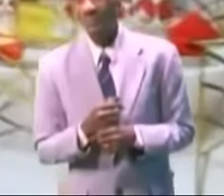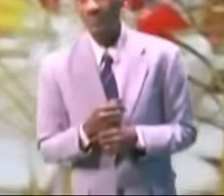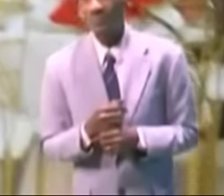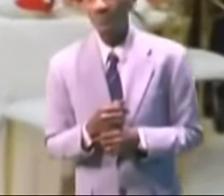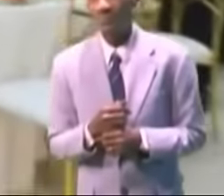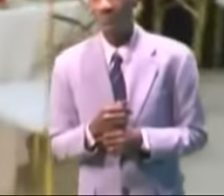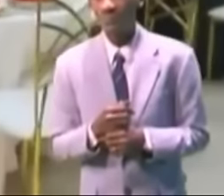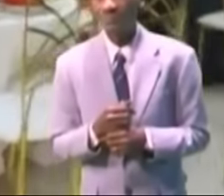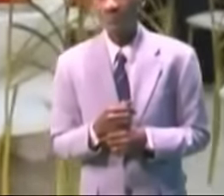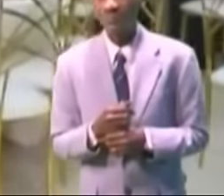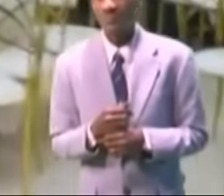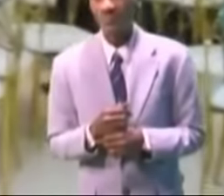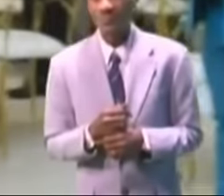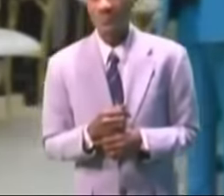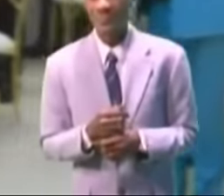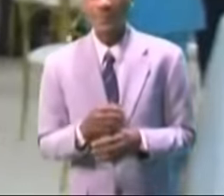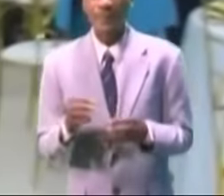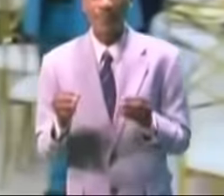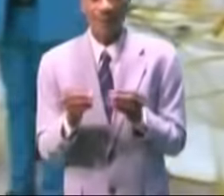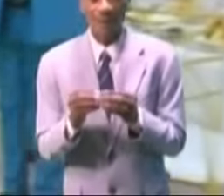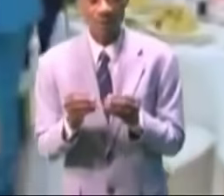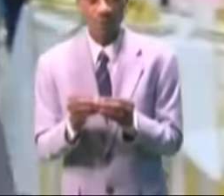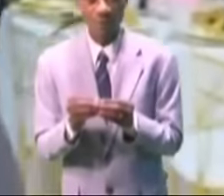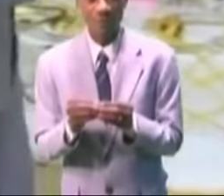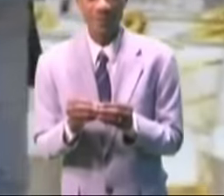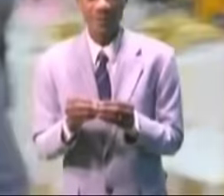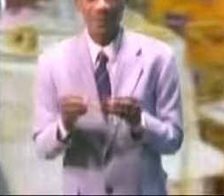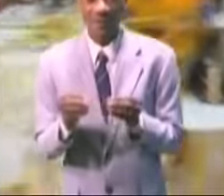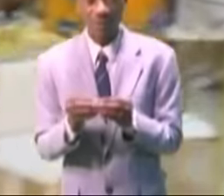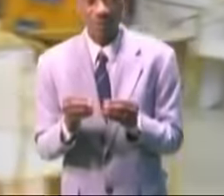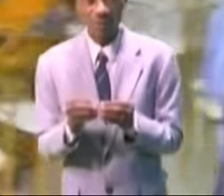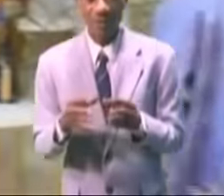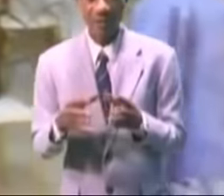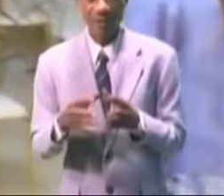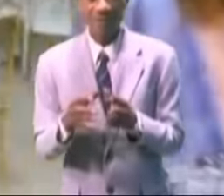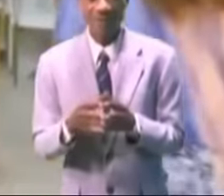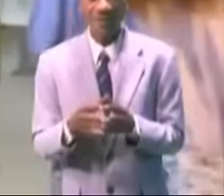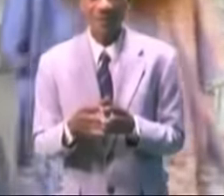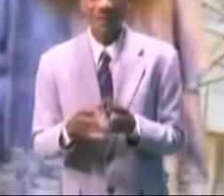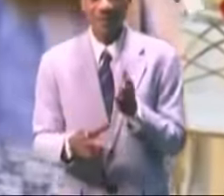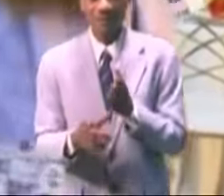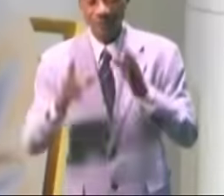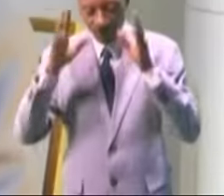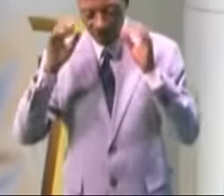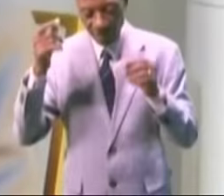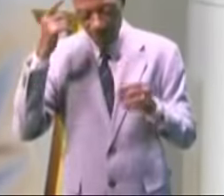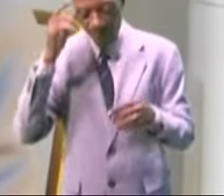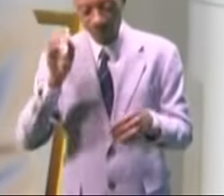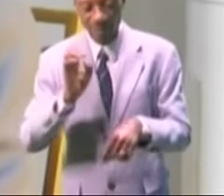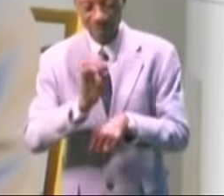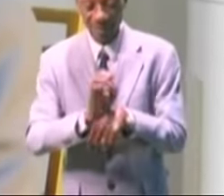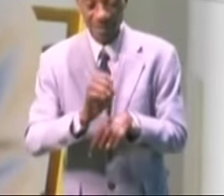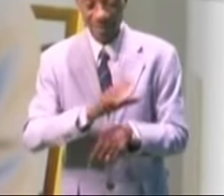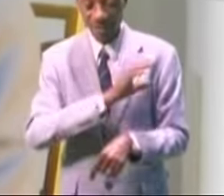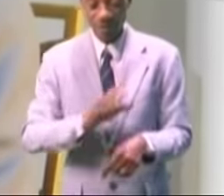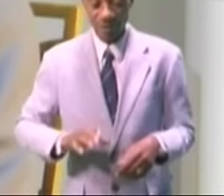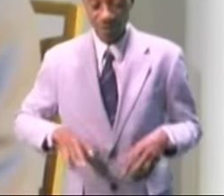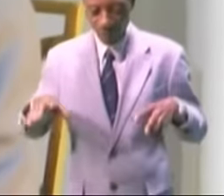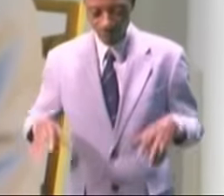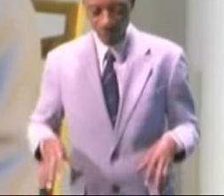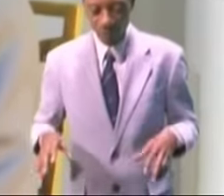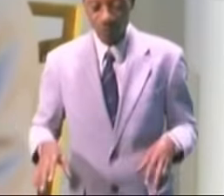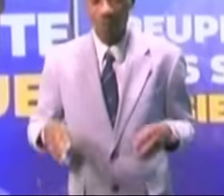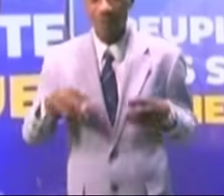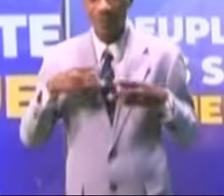La rencontre de ces jours a offert au premier vice-président de l'Église du Christ au Congo, SCC, le révérend pasteur Jean-Moïse Mateso